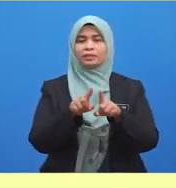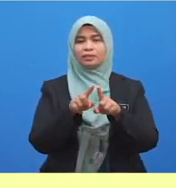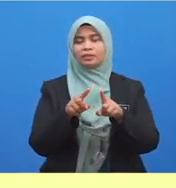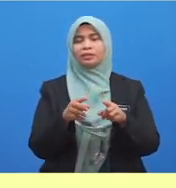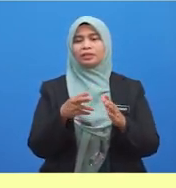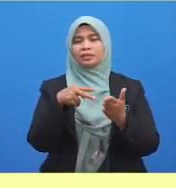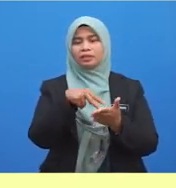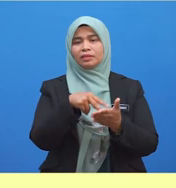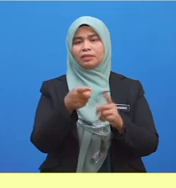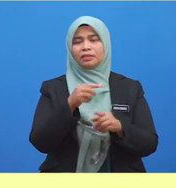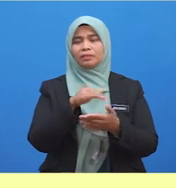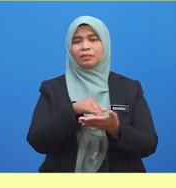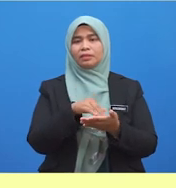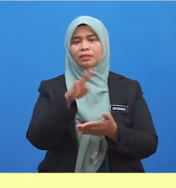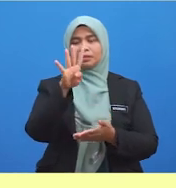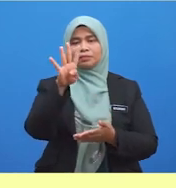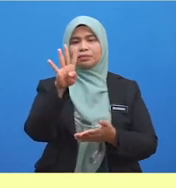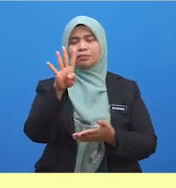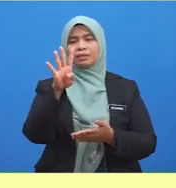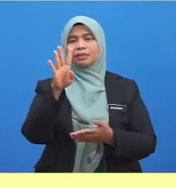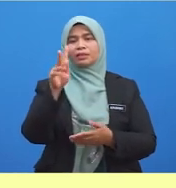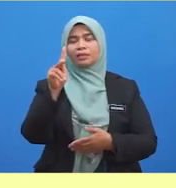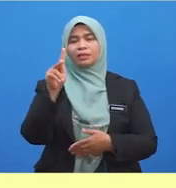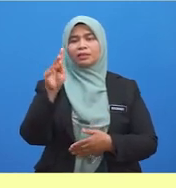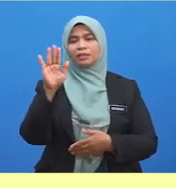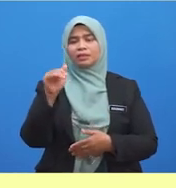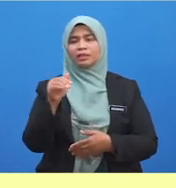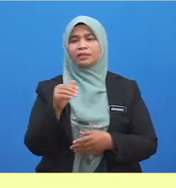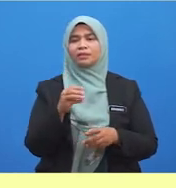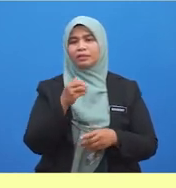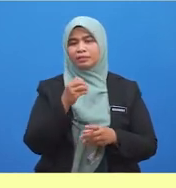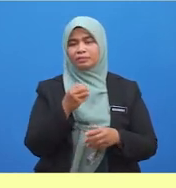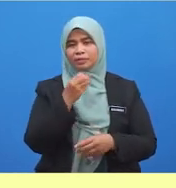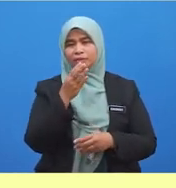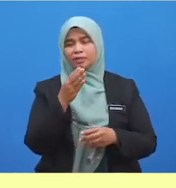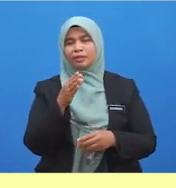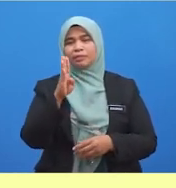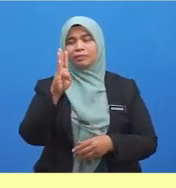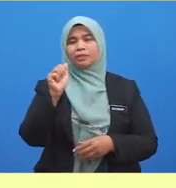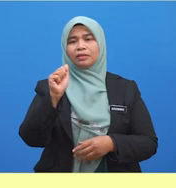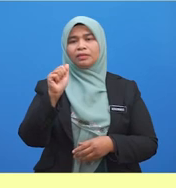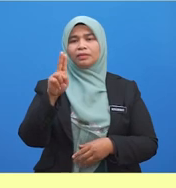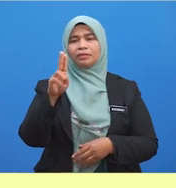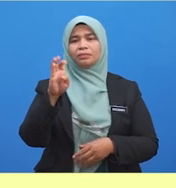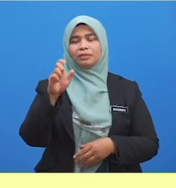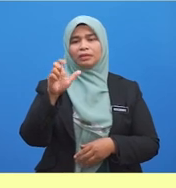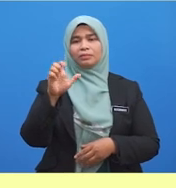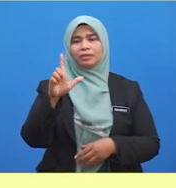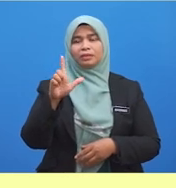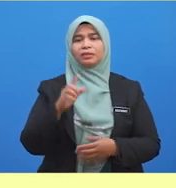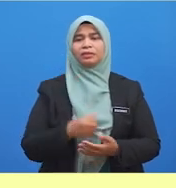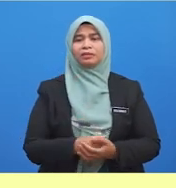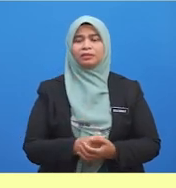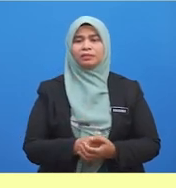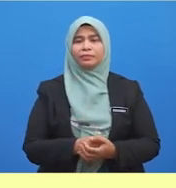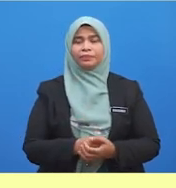terdiri daripada 4 kromosom yang disebut bivalent atau tetrad.